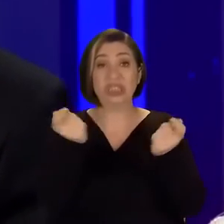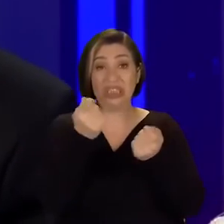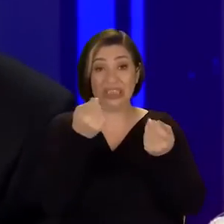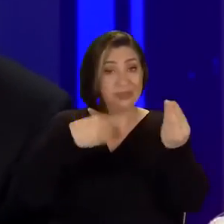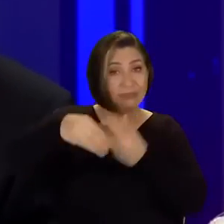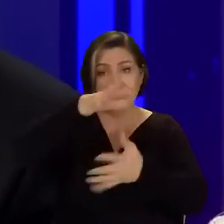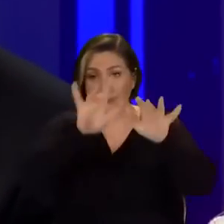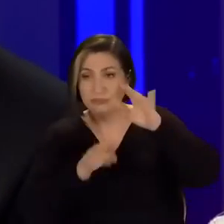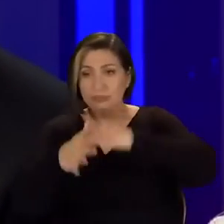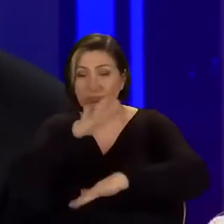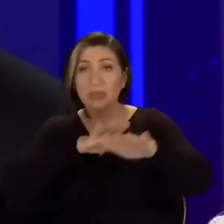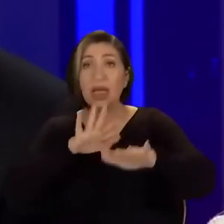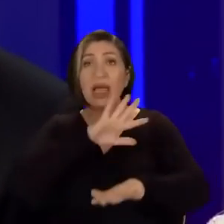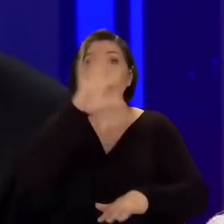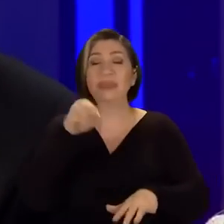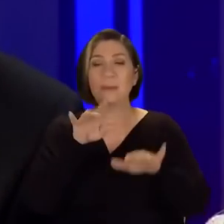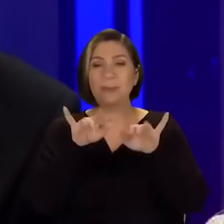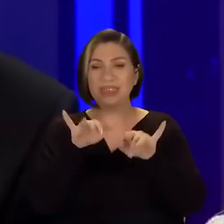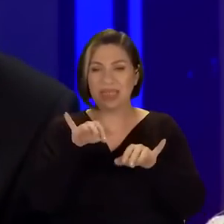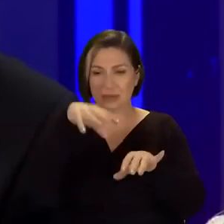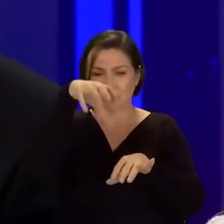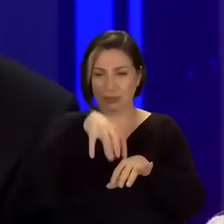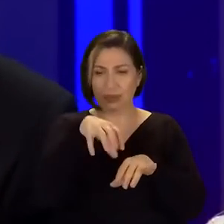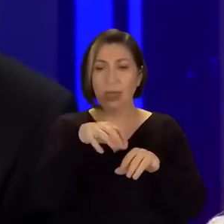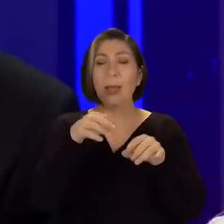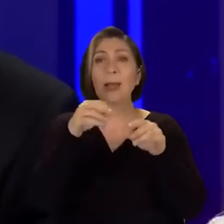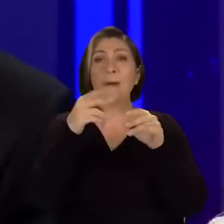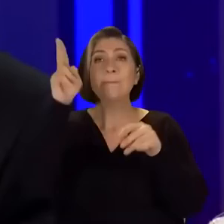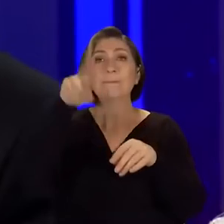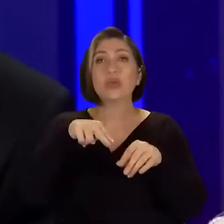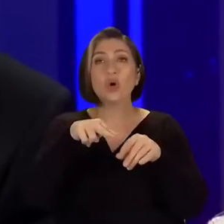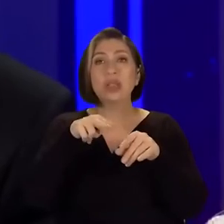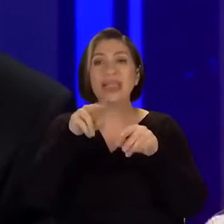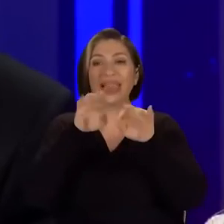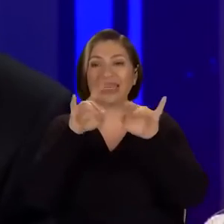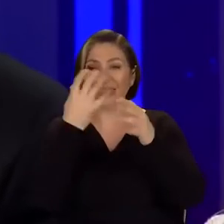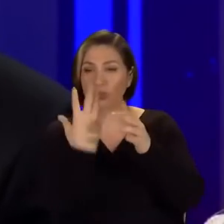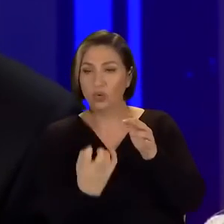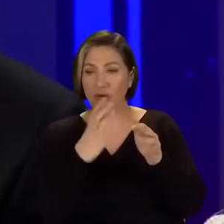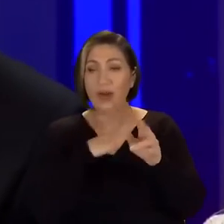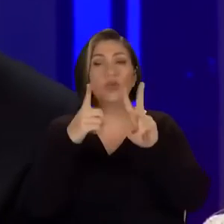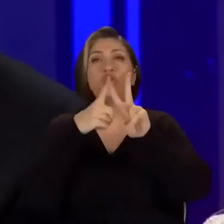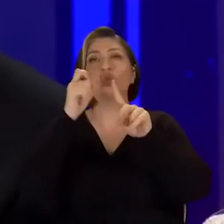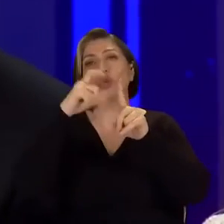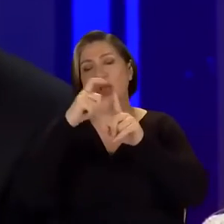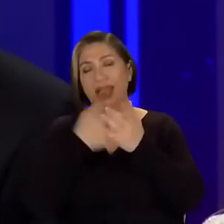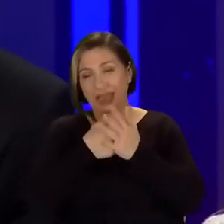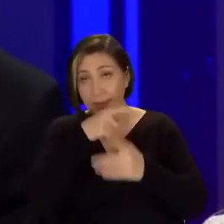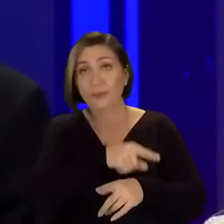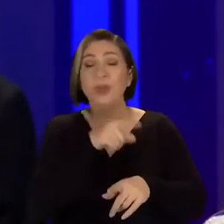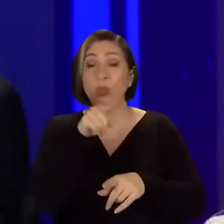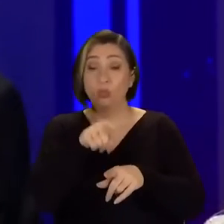işlemler hepimizin bilgisayar istasyonunda, Bitcoin yazılımı yüklü bilgisayar istasyonunda, node deniliyor bunlara,